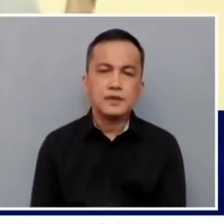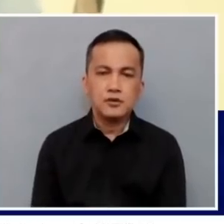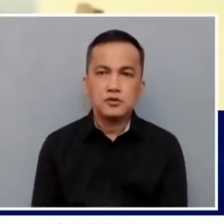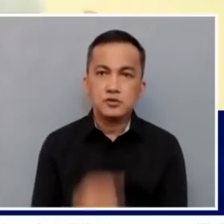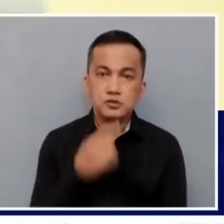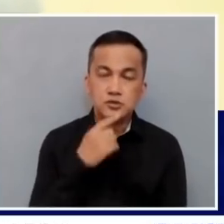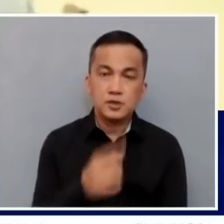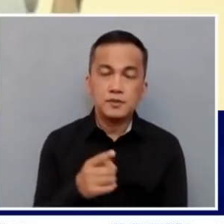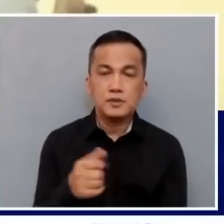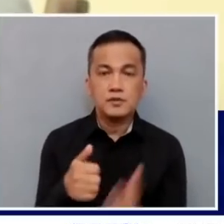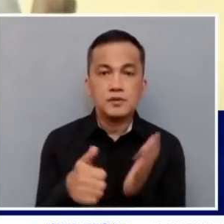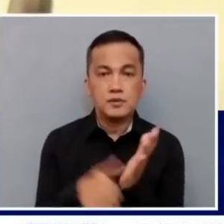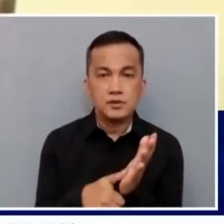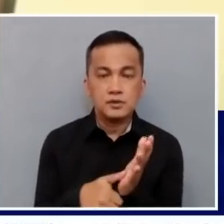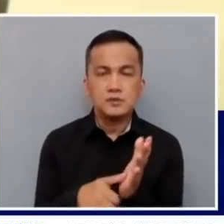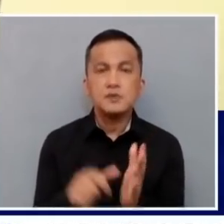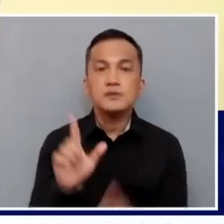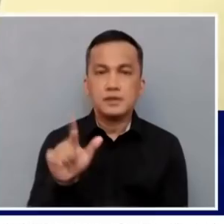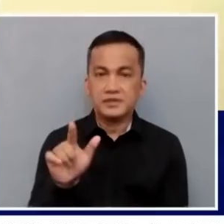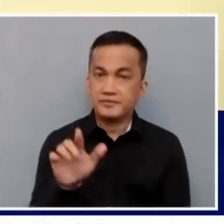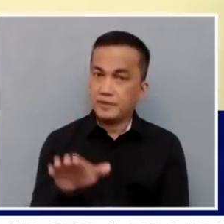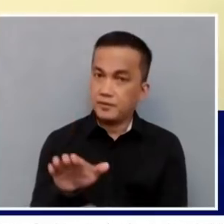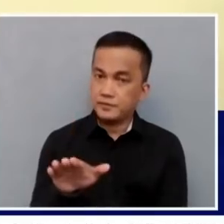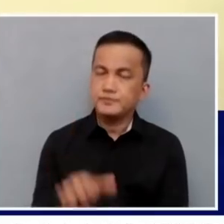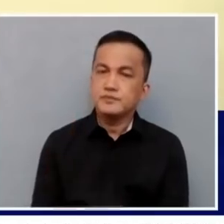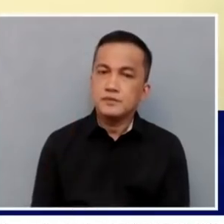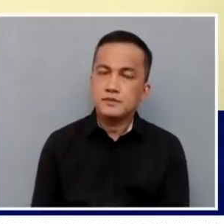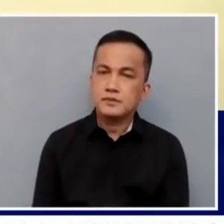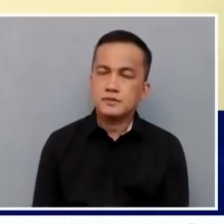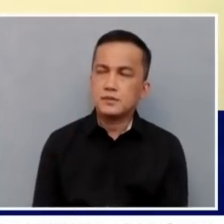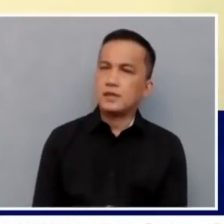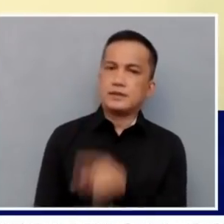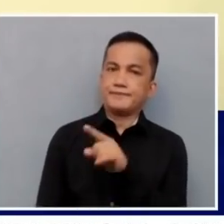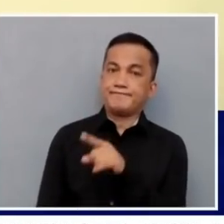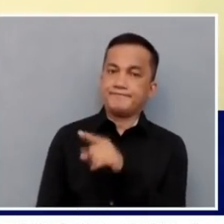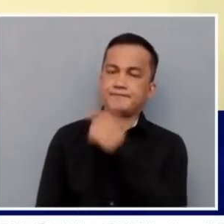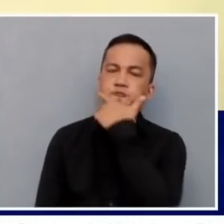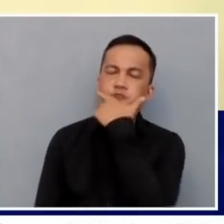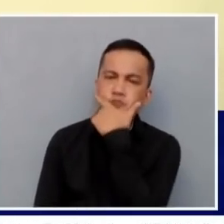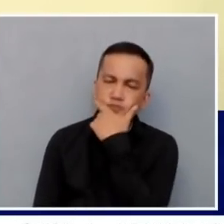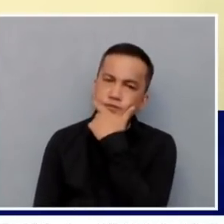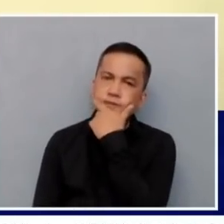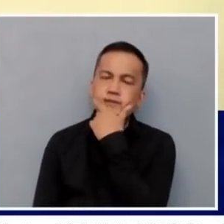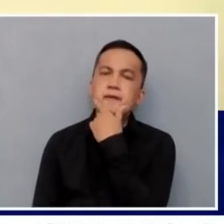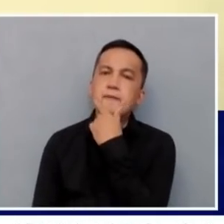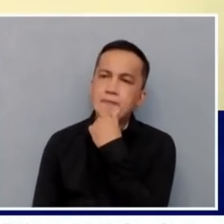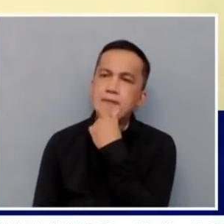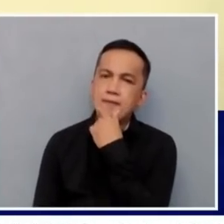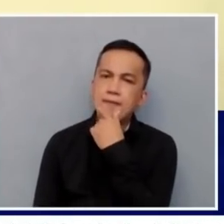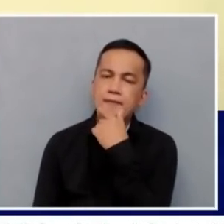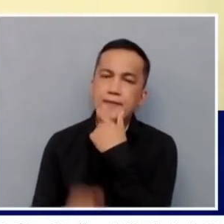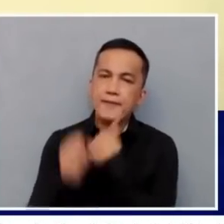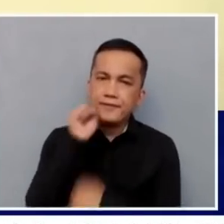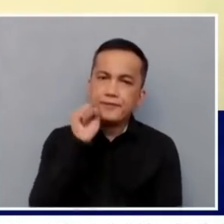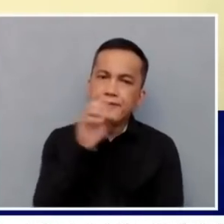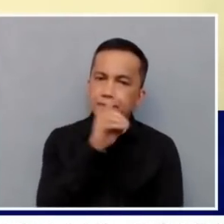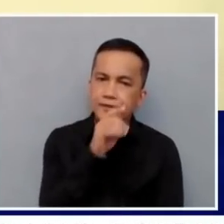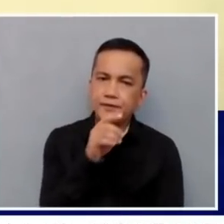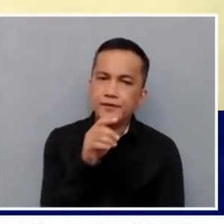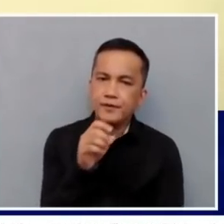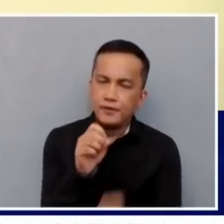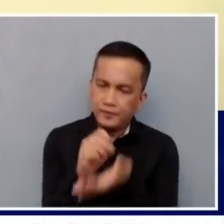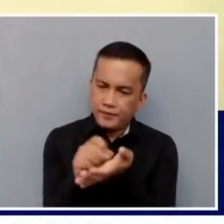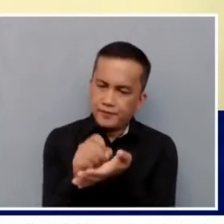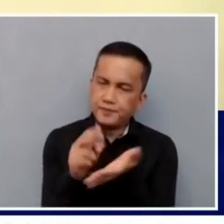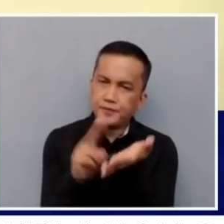nga ay boboto baka mamayang hapon. Pero eto na po si Mayor Sara at bumoboto